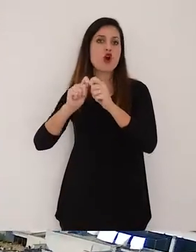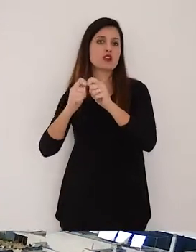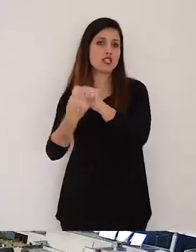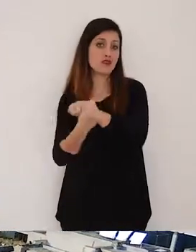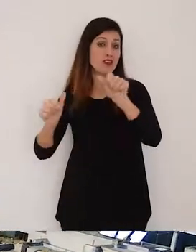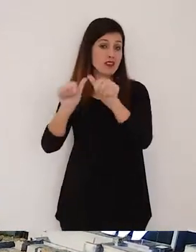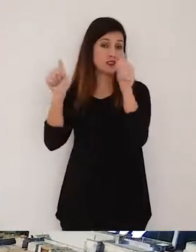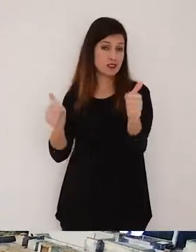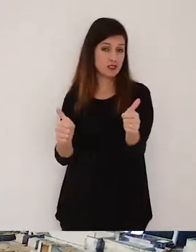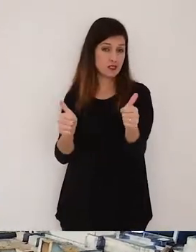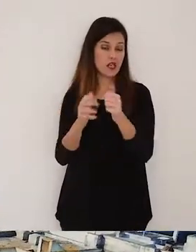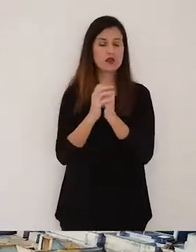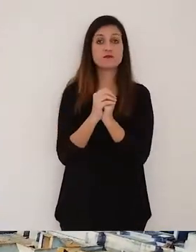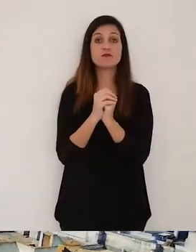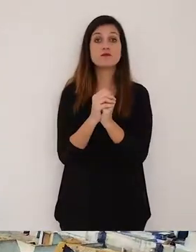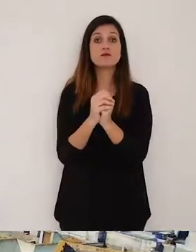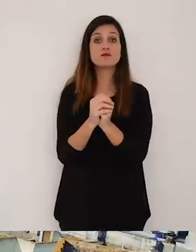strutturali e stilistiche.